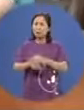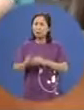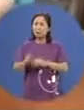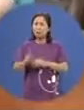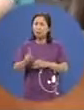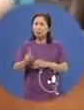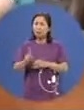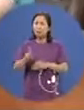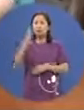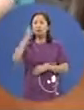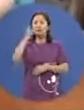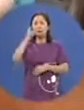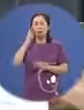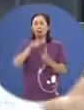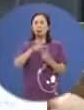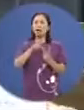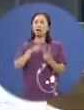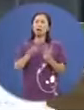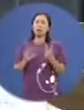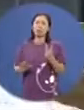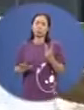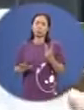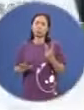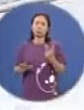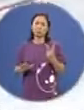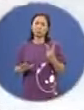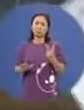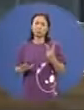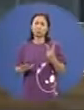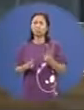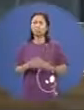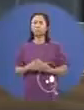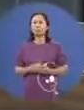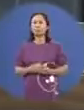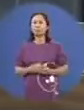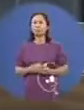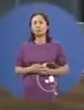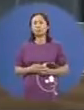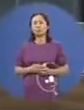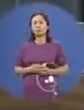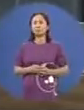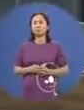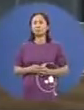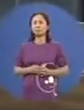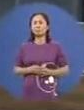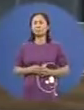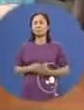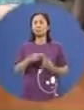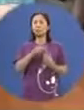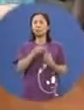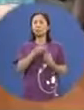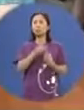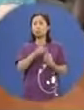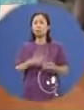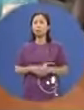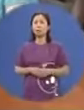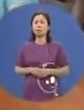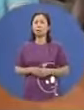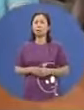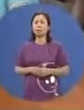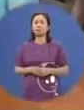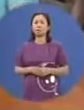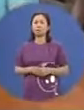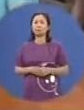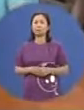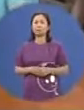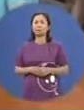はい、実はその2通りあるわけです、 はい、 でまずですね、その一つは昔は